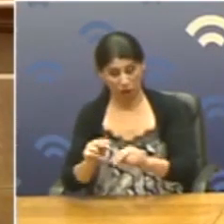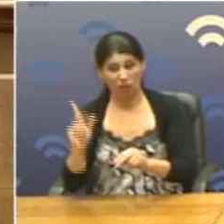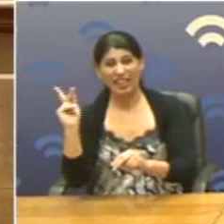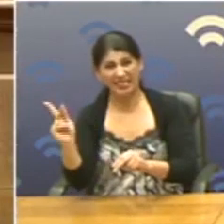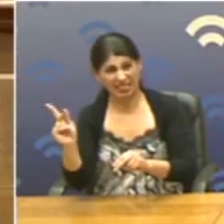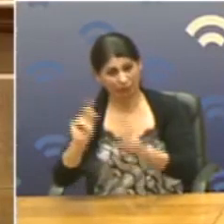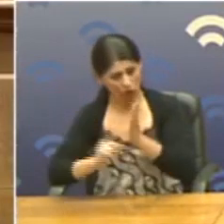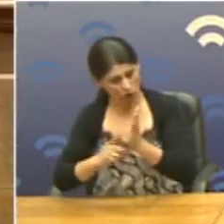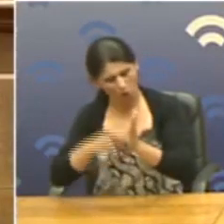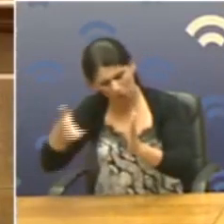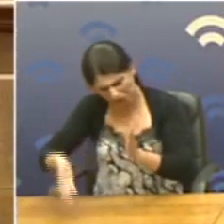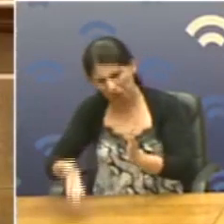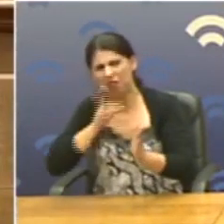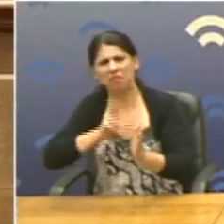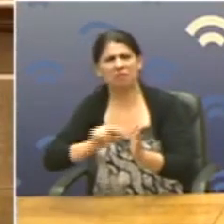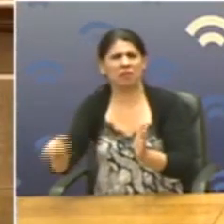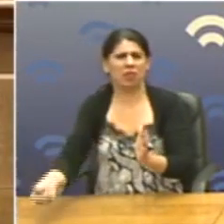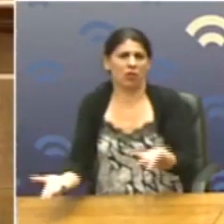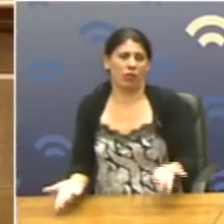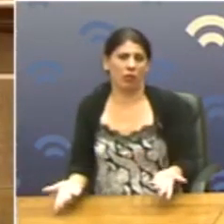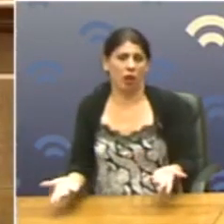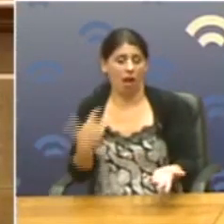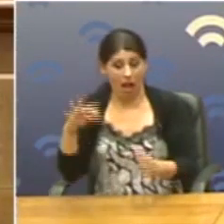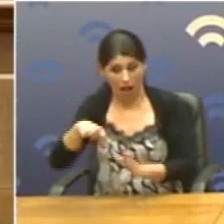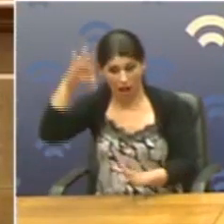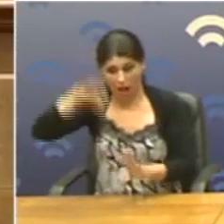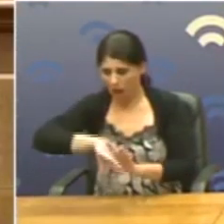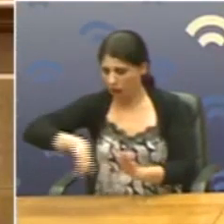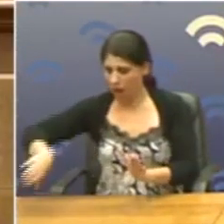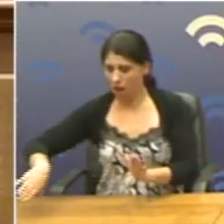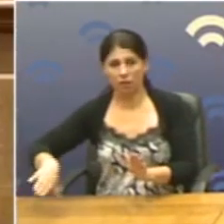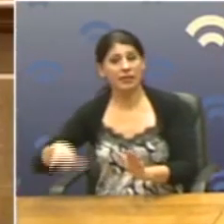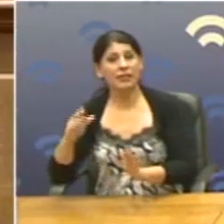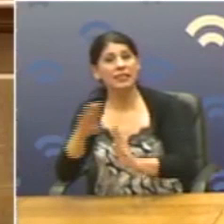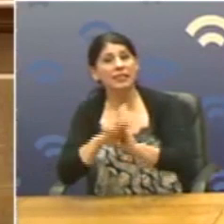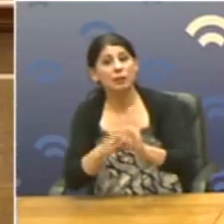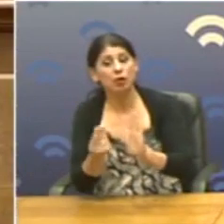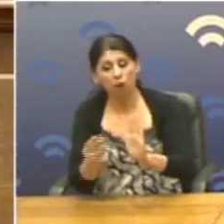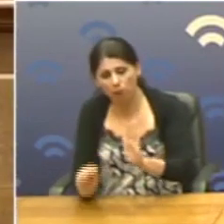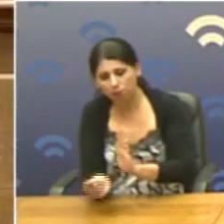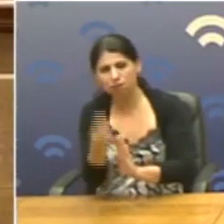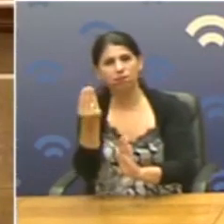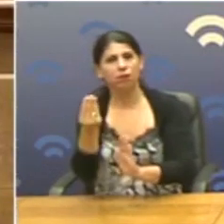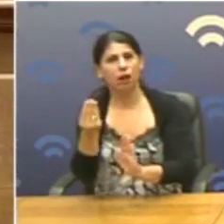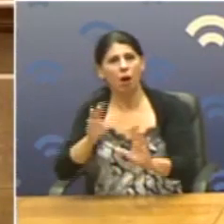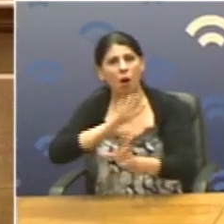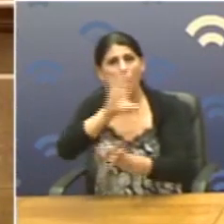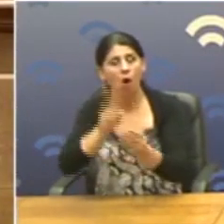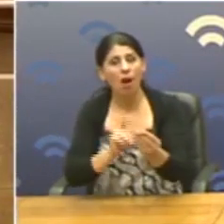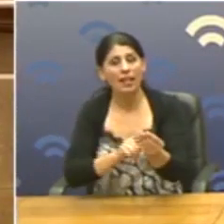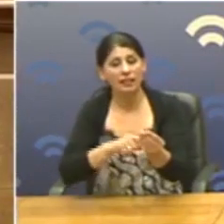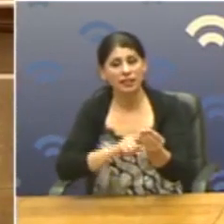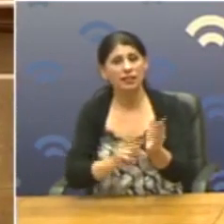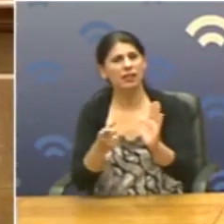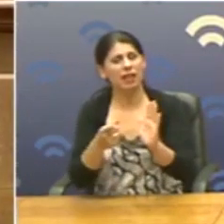τώρα. Έτσι, αν εξαιρέσουμε το εκλογικό σύστημα, σε όλα τα βασικά του Κλεισθένη, που είναι και τα